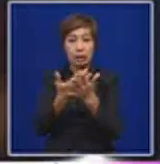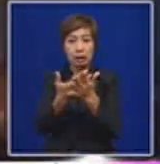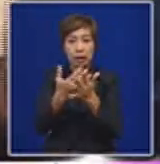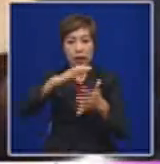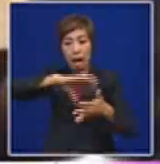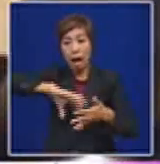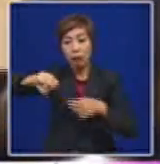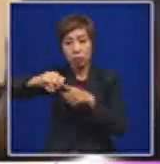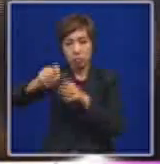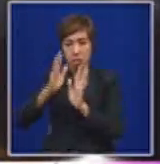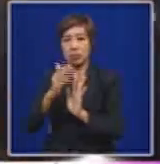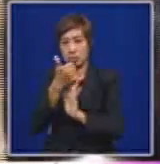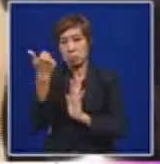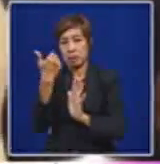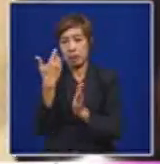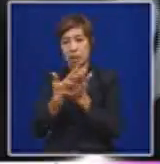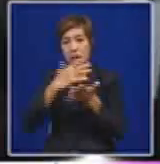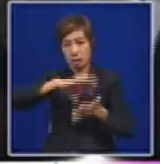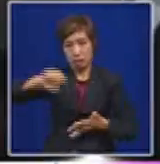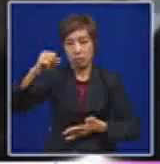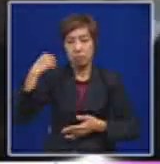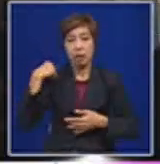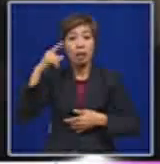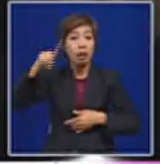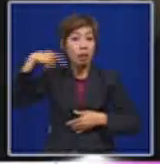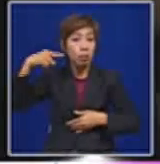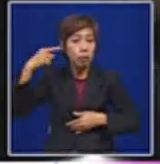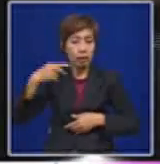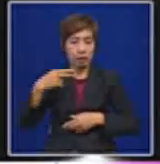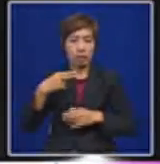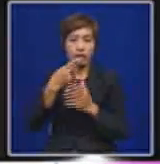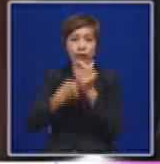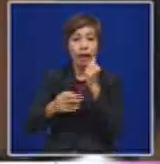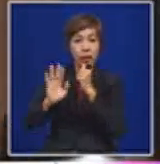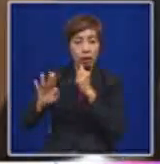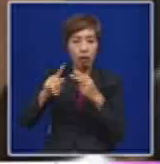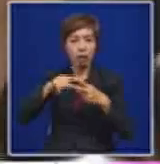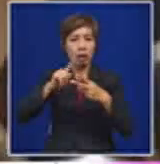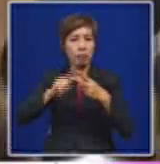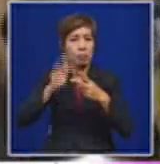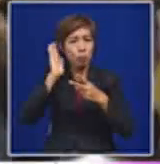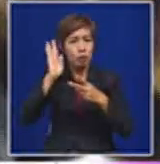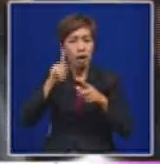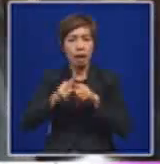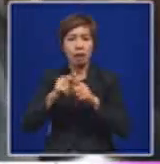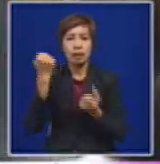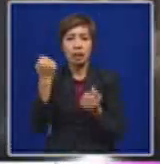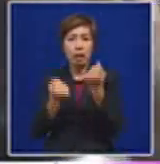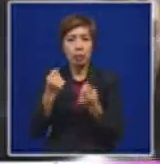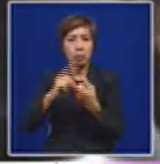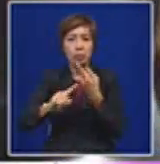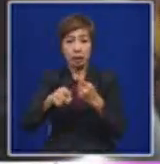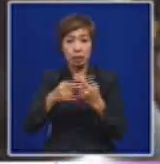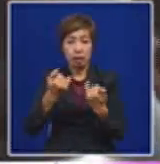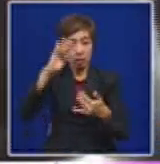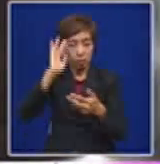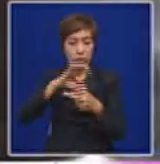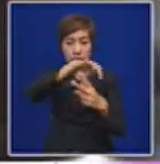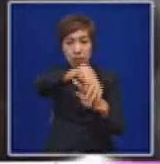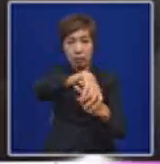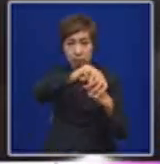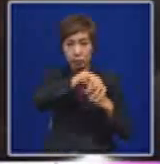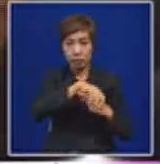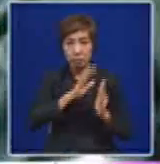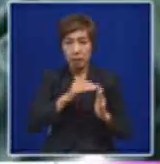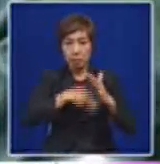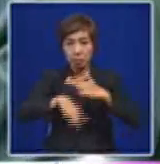อบสวนนางสาวปริศนาแสนอุบลแฟนสาวของผู้ต้องหาและนายอรรถชัยตัวสะอาดคนขับรถที่ตำรวจกันไว้เป็นพยานปากสำคัญของ